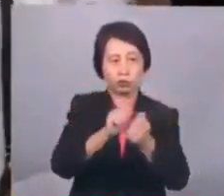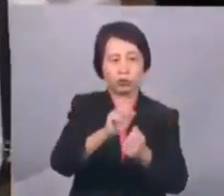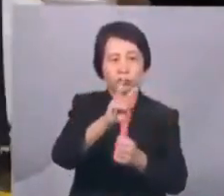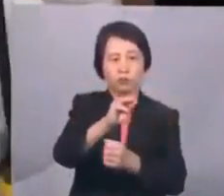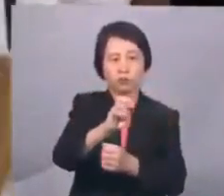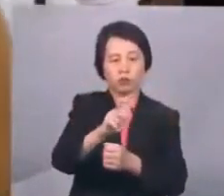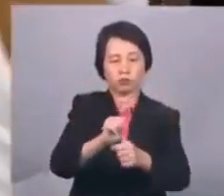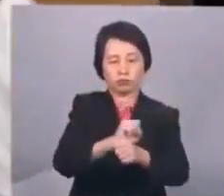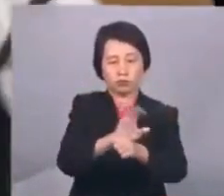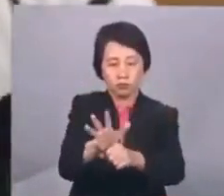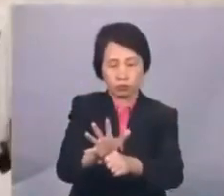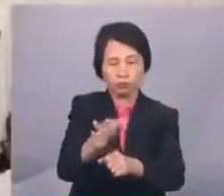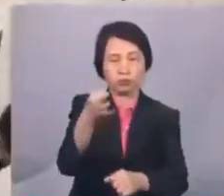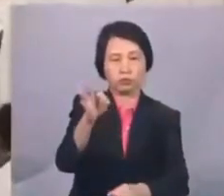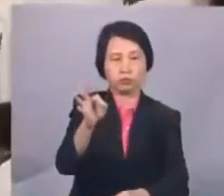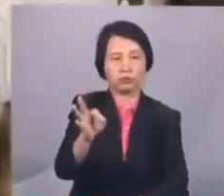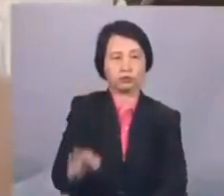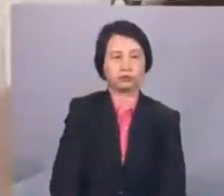qobid